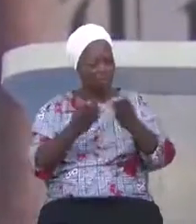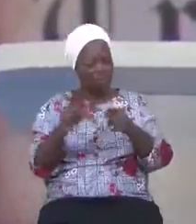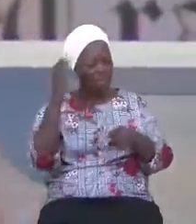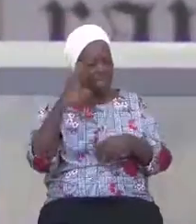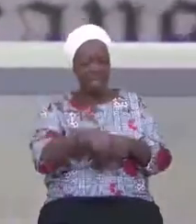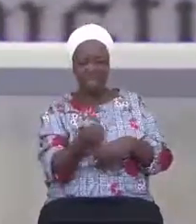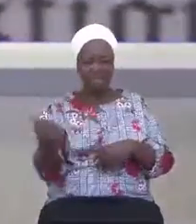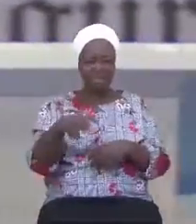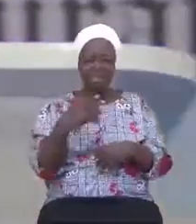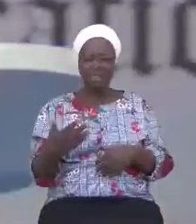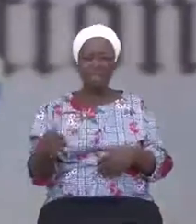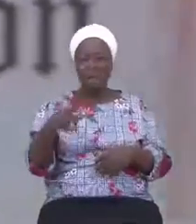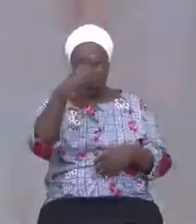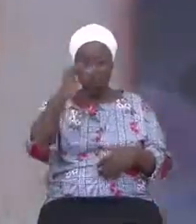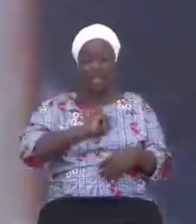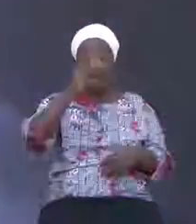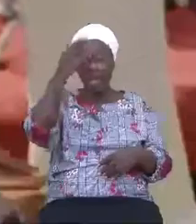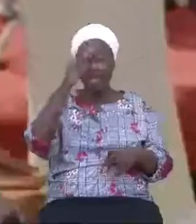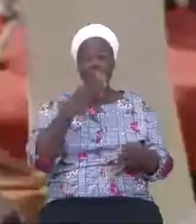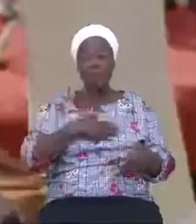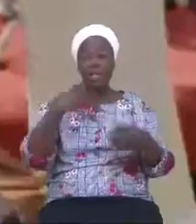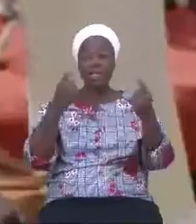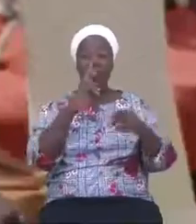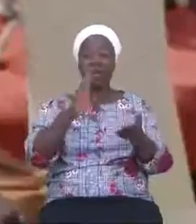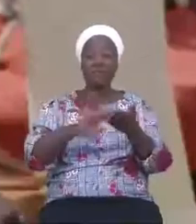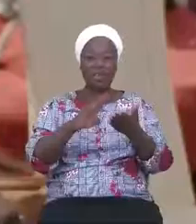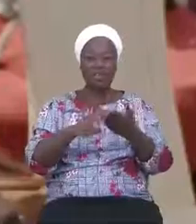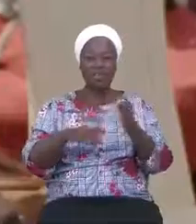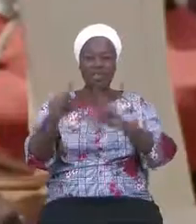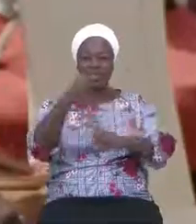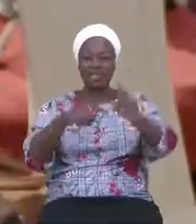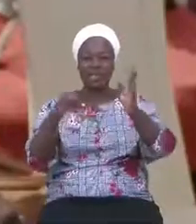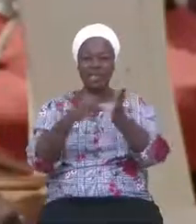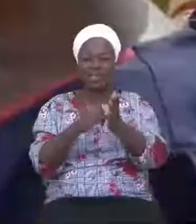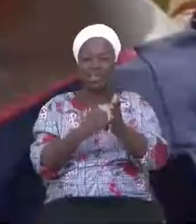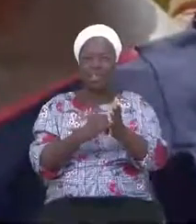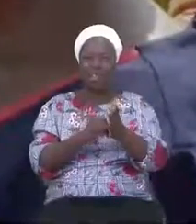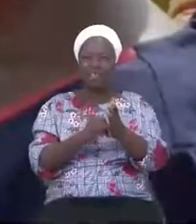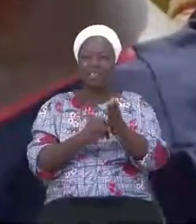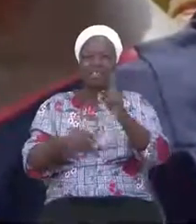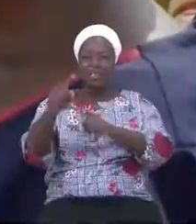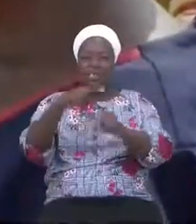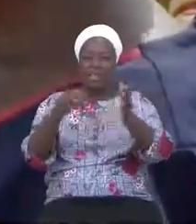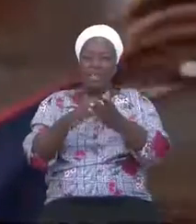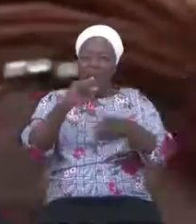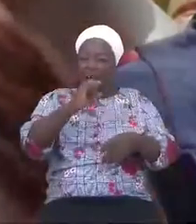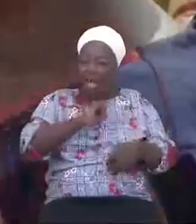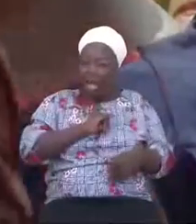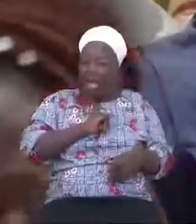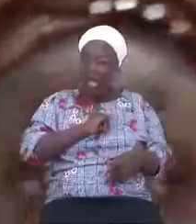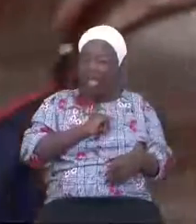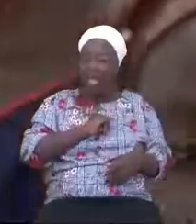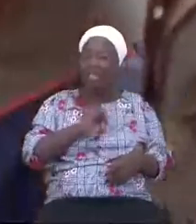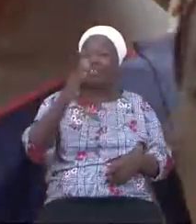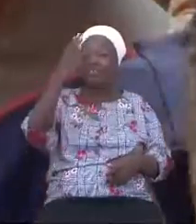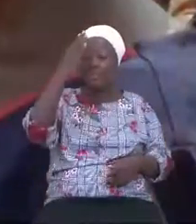voix. Je sais que mes péchés sont pardonnés. Quelqu'un là-bas, comme je sais, je sais. Je dis, je